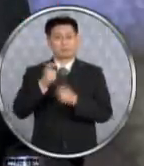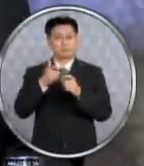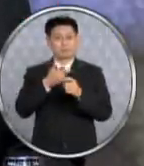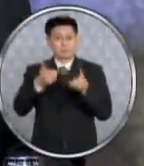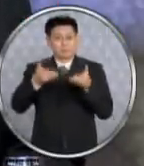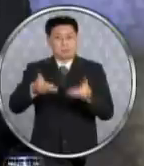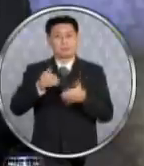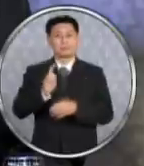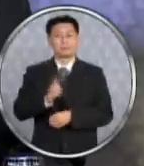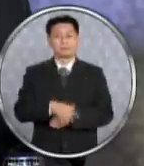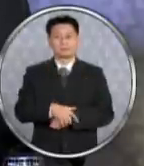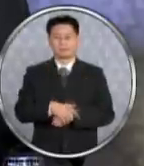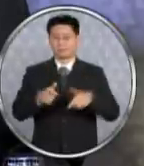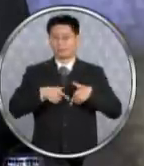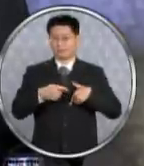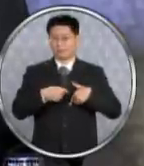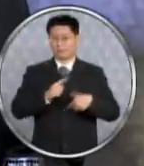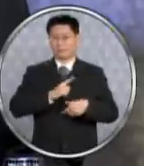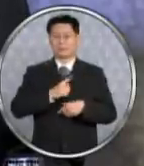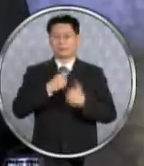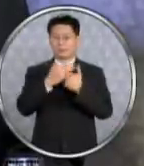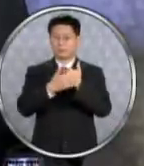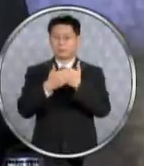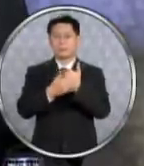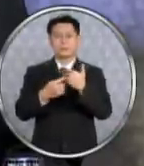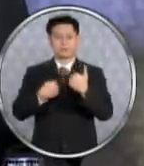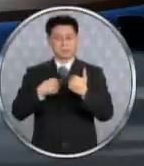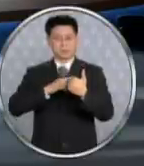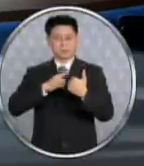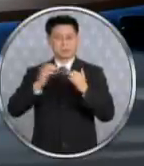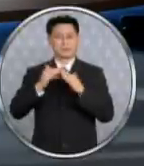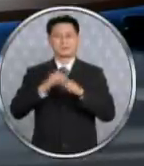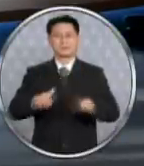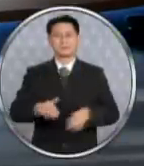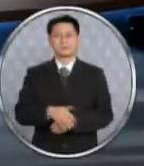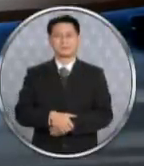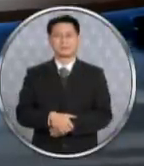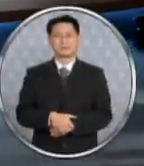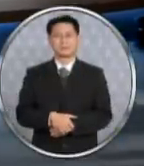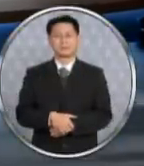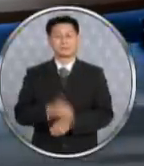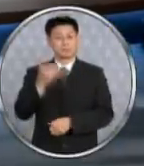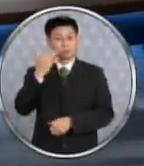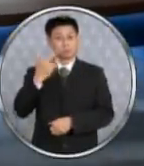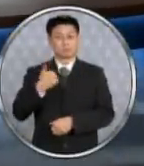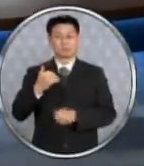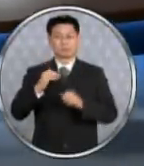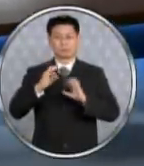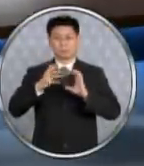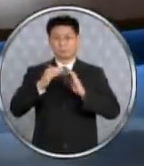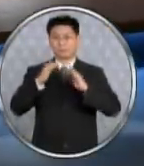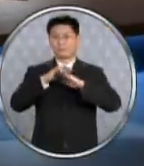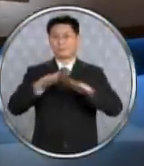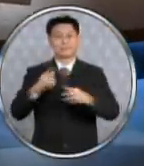重要的是心里面要如何的维护我们国家的安全。国家的安全真正就